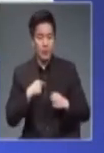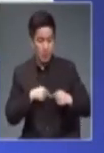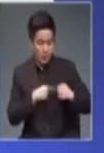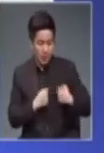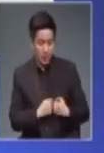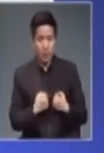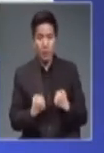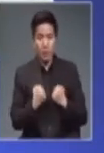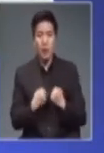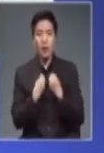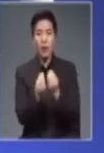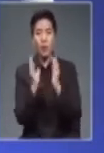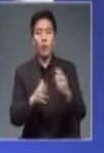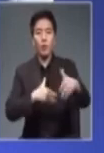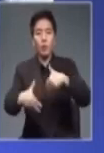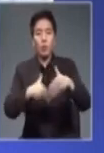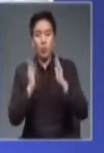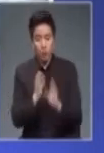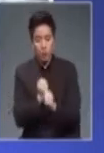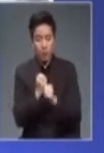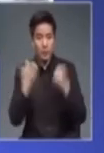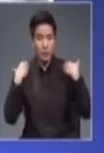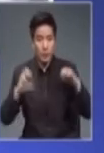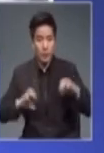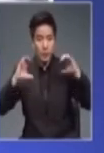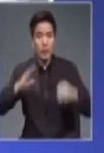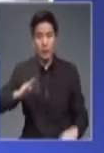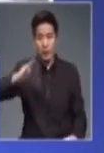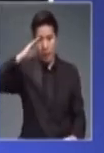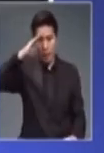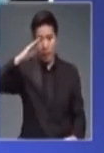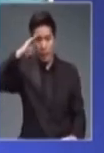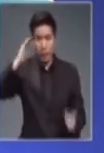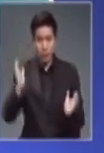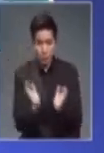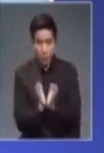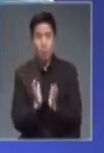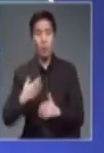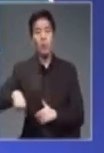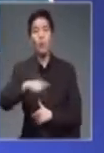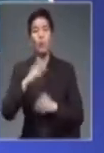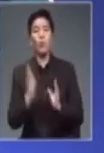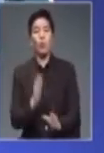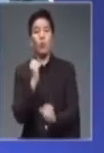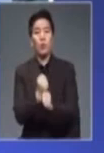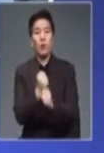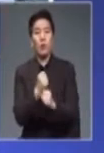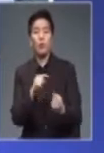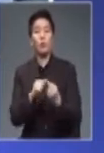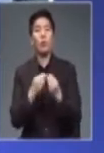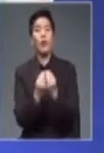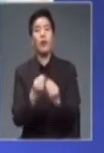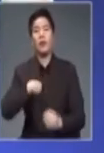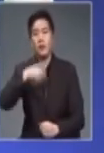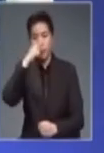าที่มีบุคคลในครอบครัวเสียชีวิตจากเหตุอุทกภัยอีกส่วนหนึ่งสำหรับจัดหาโต๊ะเก้าอี้พระราชทานที่จะทย